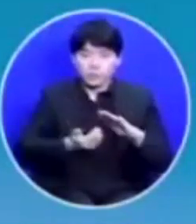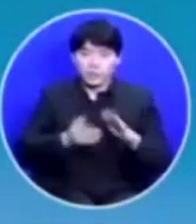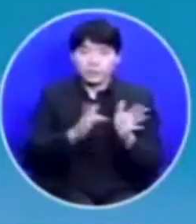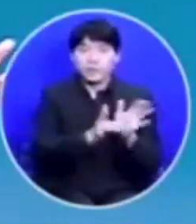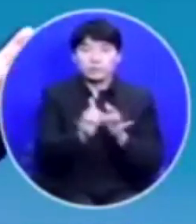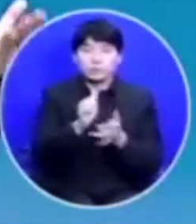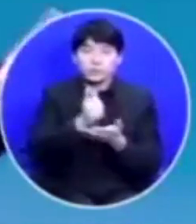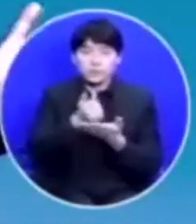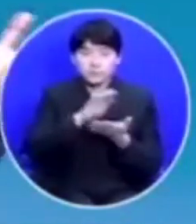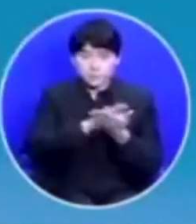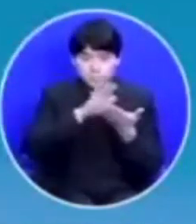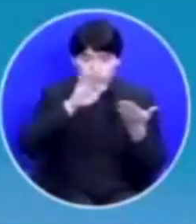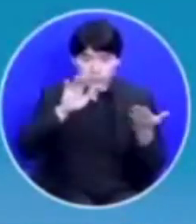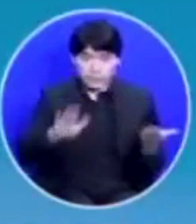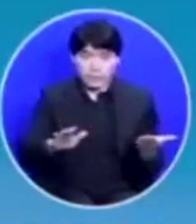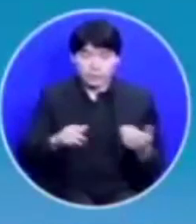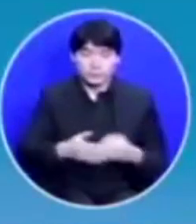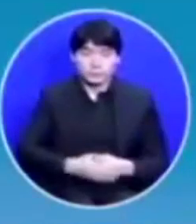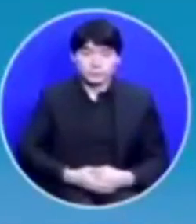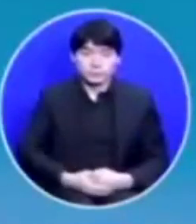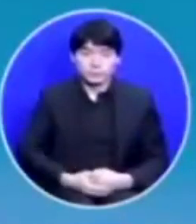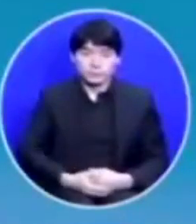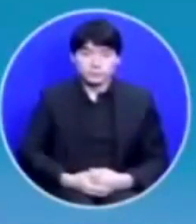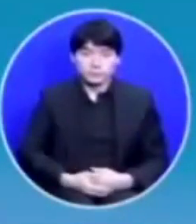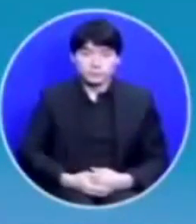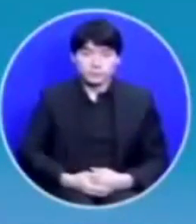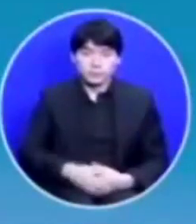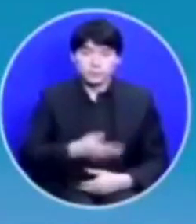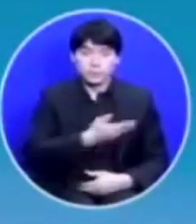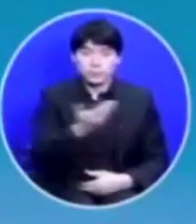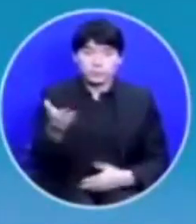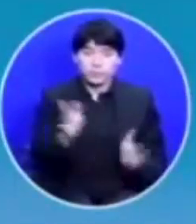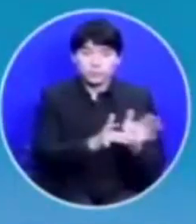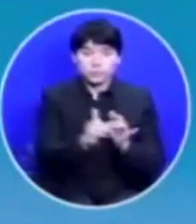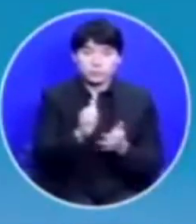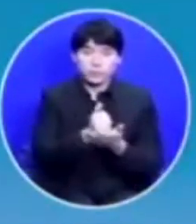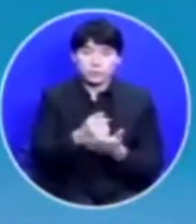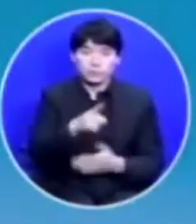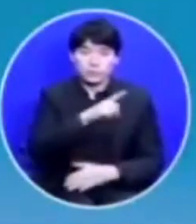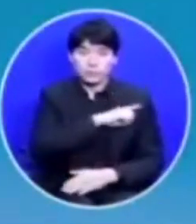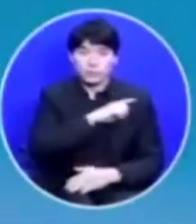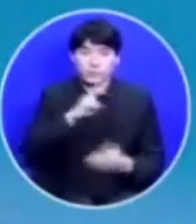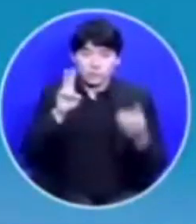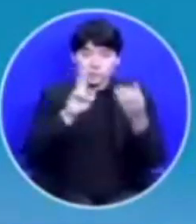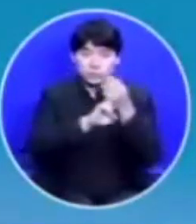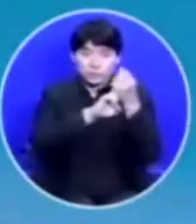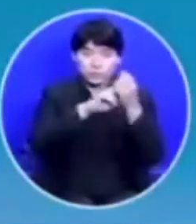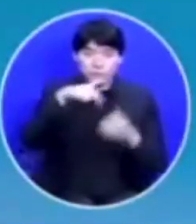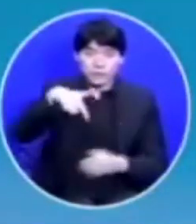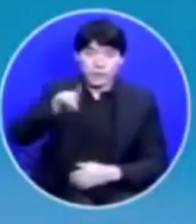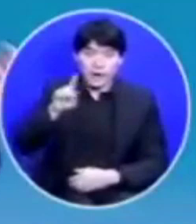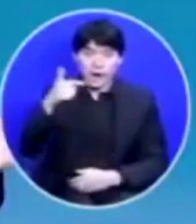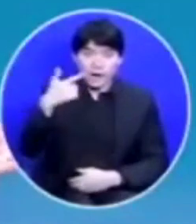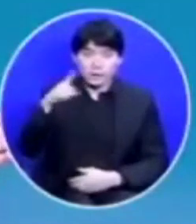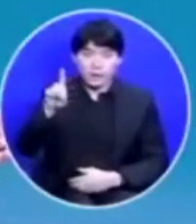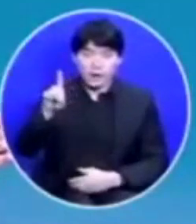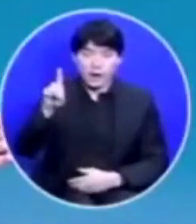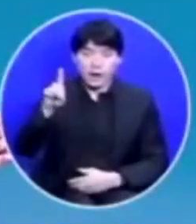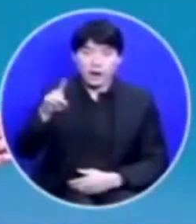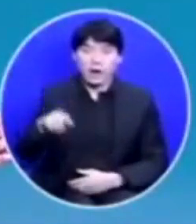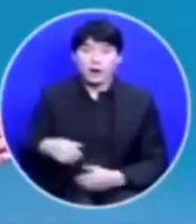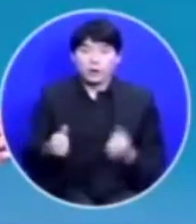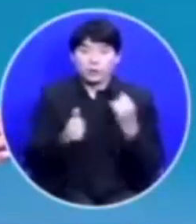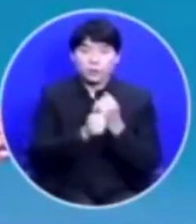자녀에게 필요한 것은 예수님이 세요 여러분 예수님이 첫번째 이적을 가나 혼인잔치 집에서